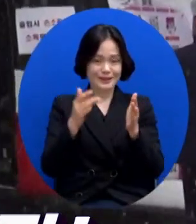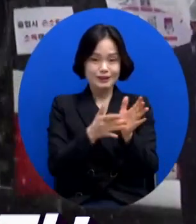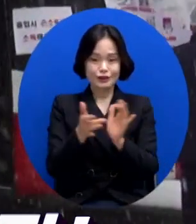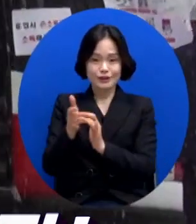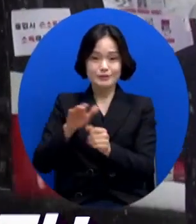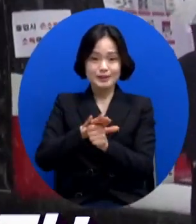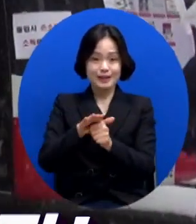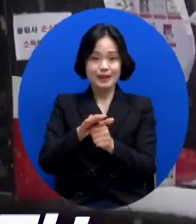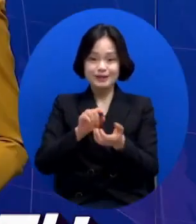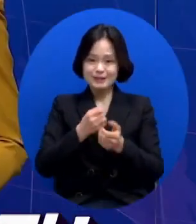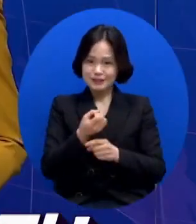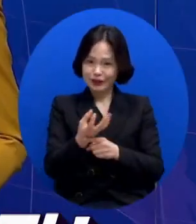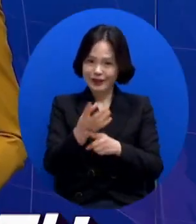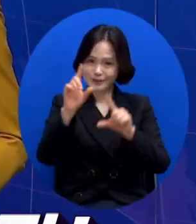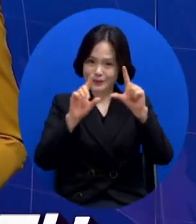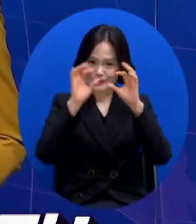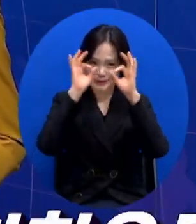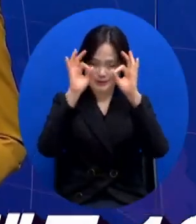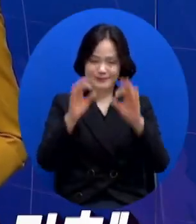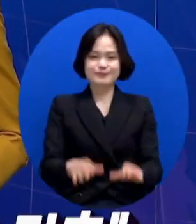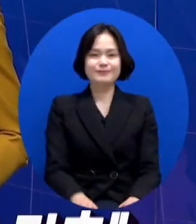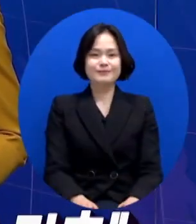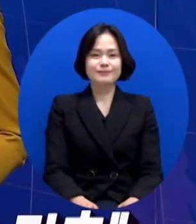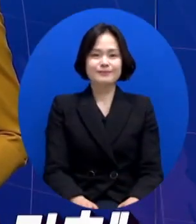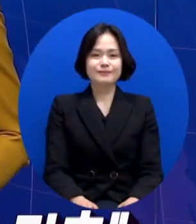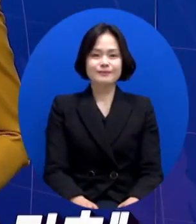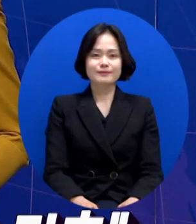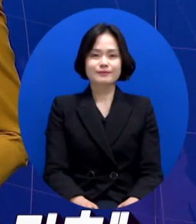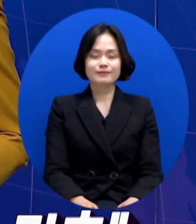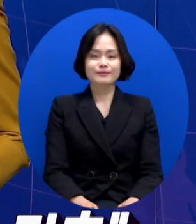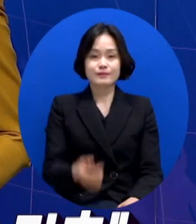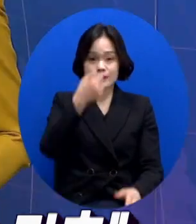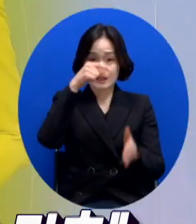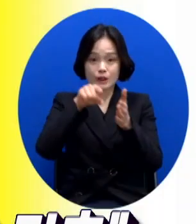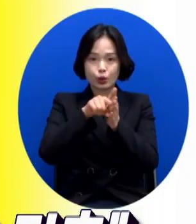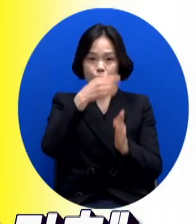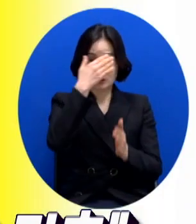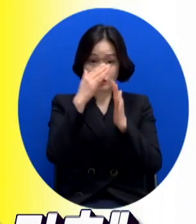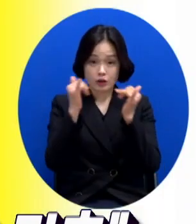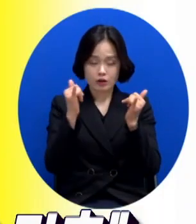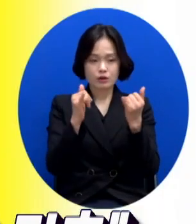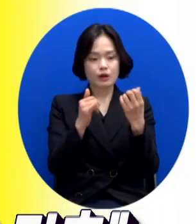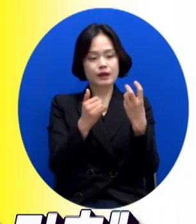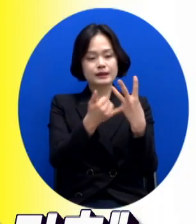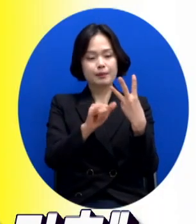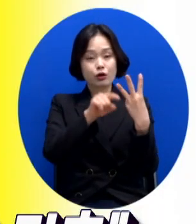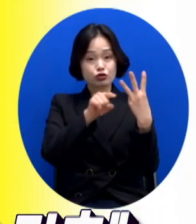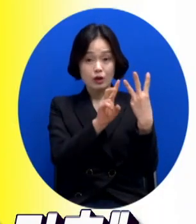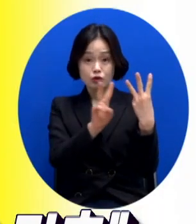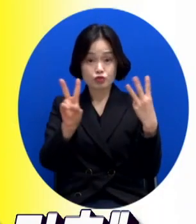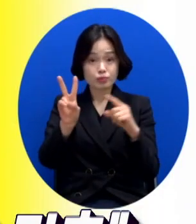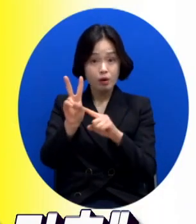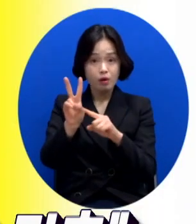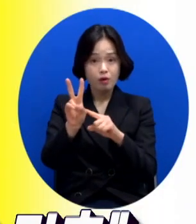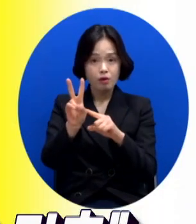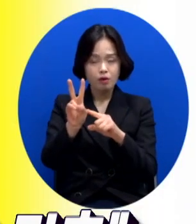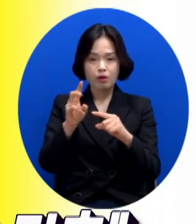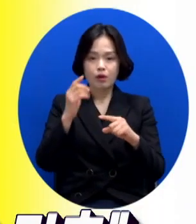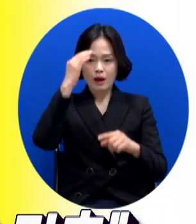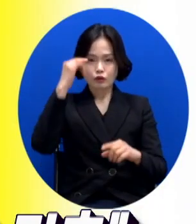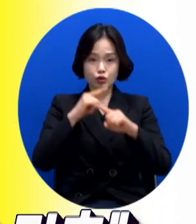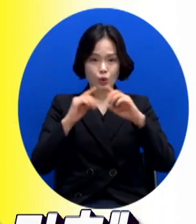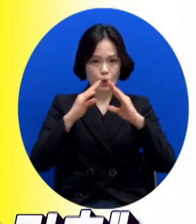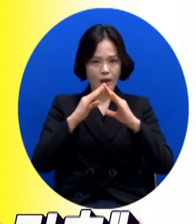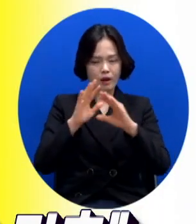취재했습니다 한 조사에 따르면 기독 청년 3명 가운데 2명은 코로나 일부에 대한 한국교회